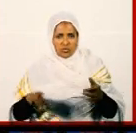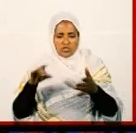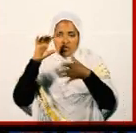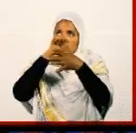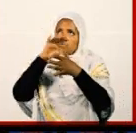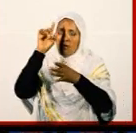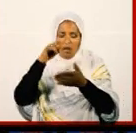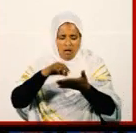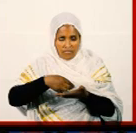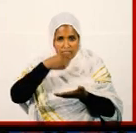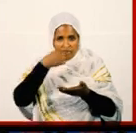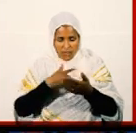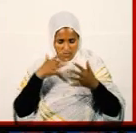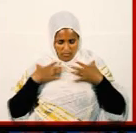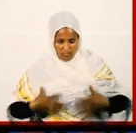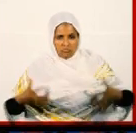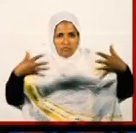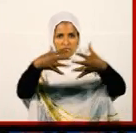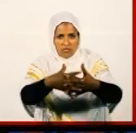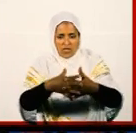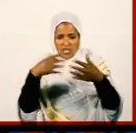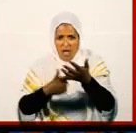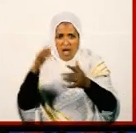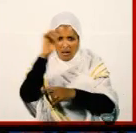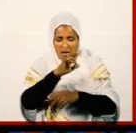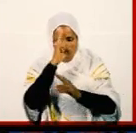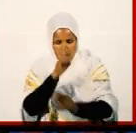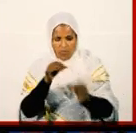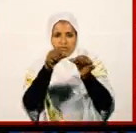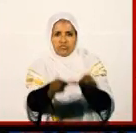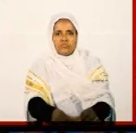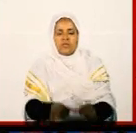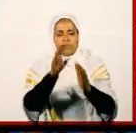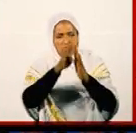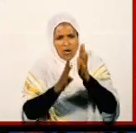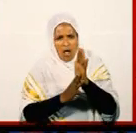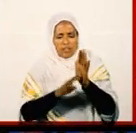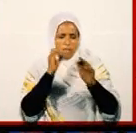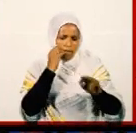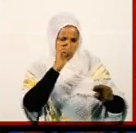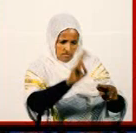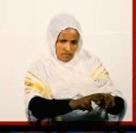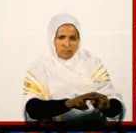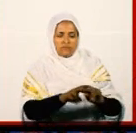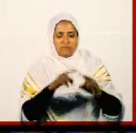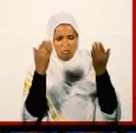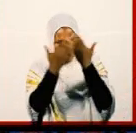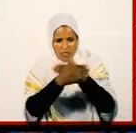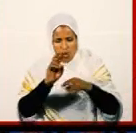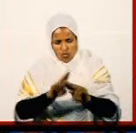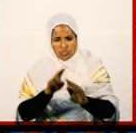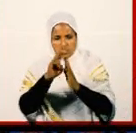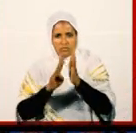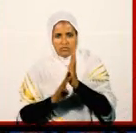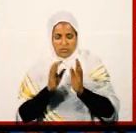የክርስቶስ ስጋና ደም ገላቸው ጋር ተዋህዷል እና ቢያንስ ያን ቀን አክብረው እንዲያሩ በስርዓት ወስደው ቤታቸው በስርዓት